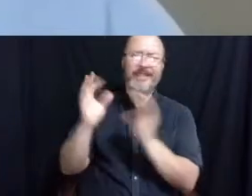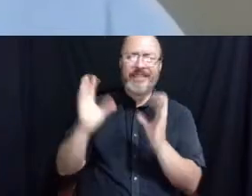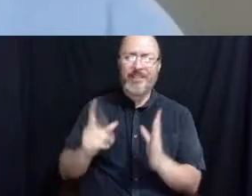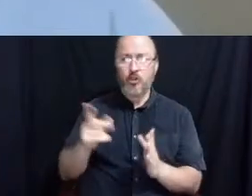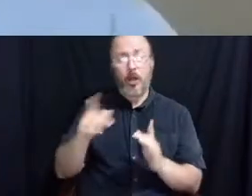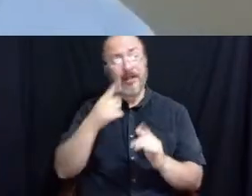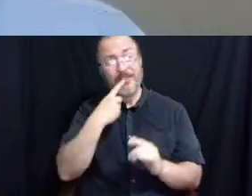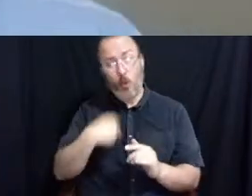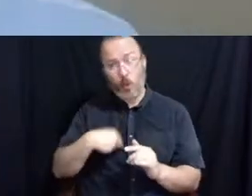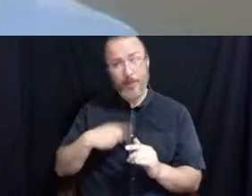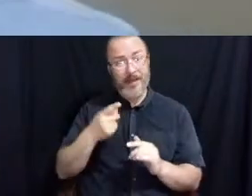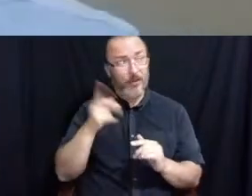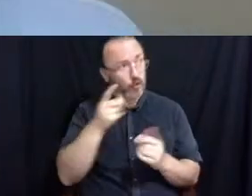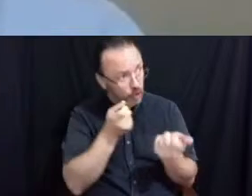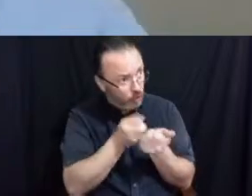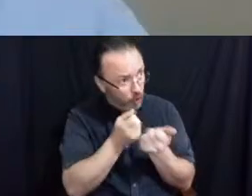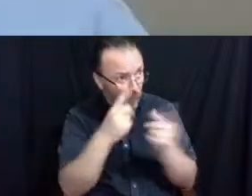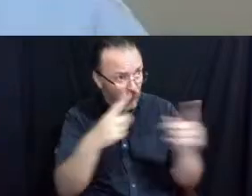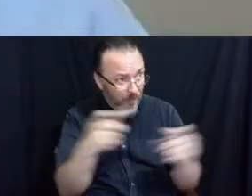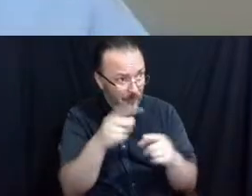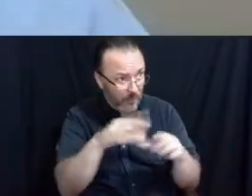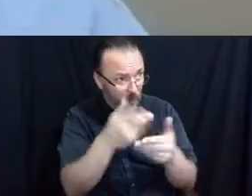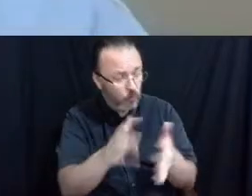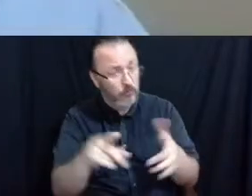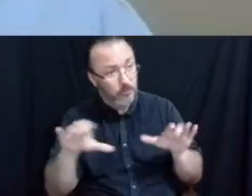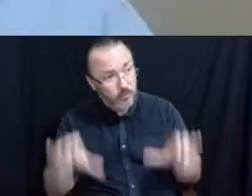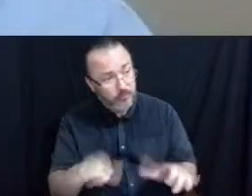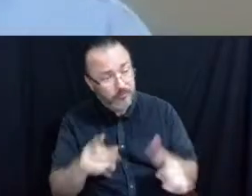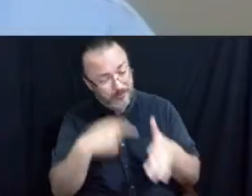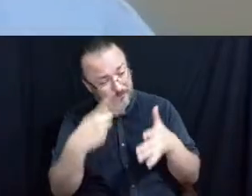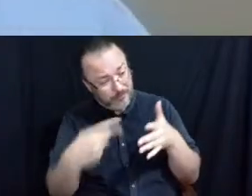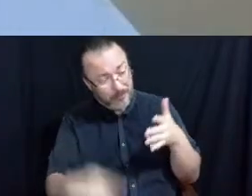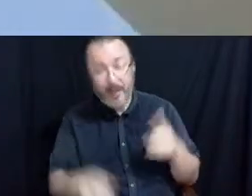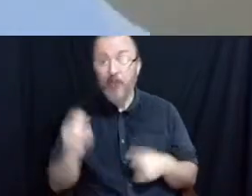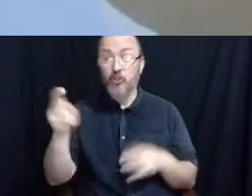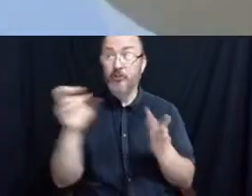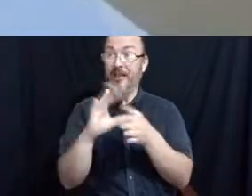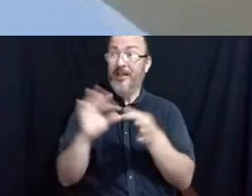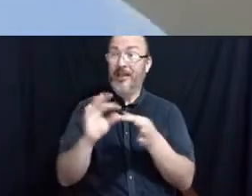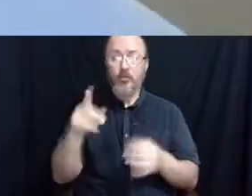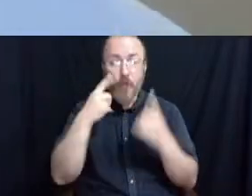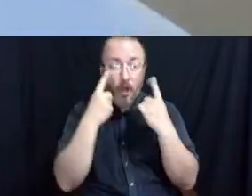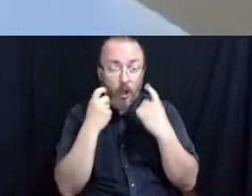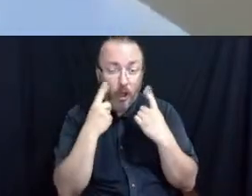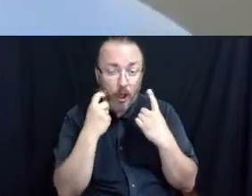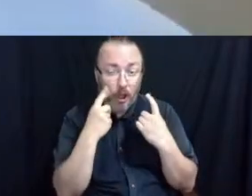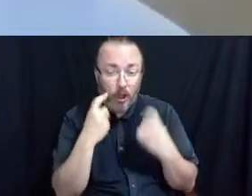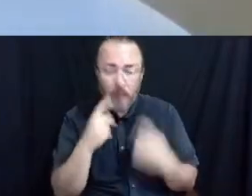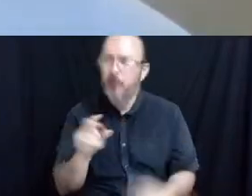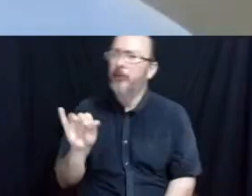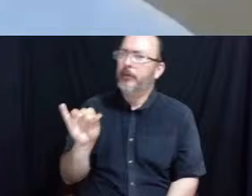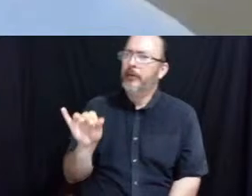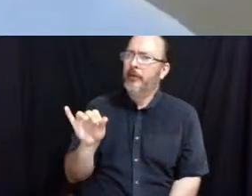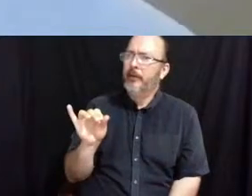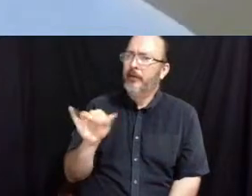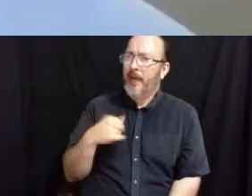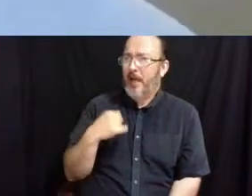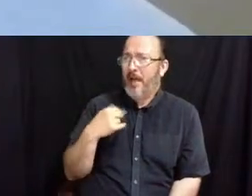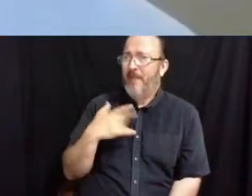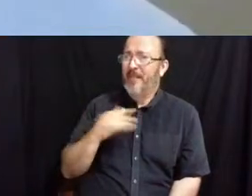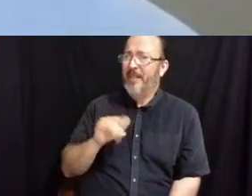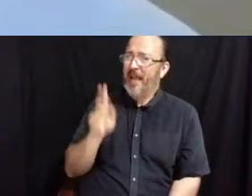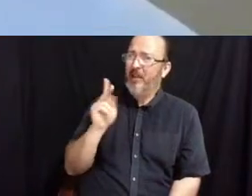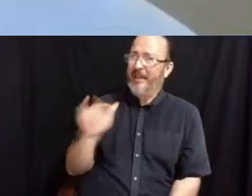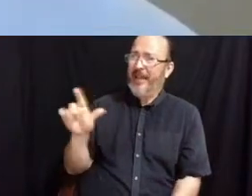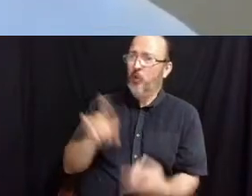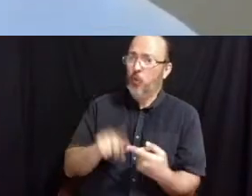un enseignant remarquable. Et elle appuyait la complexité de l'exercice dans sa salle de classe. Et parfois, elle pleurait, elle avait des larmes aux yeux. Et tellement